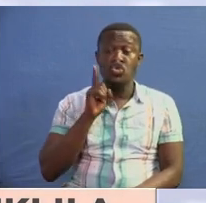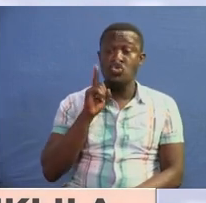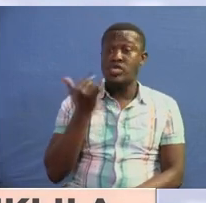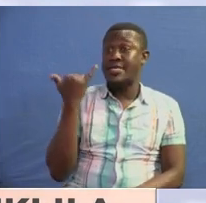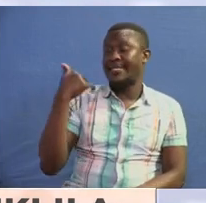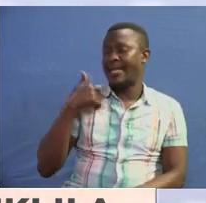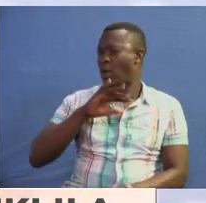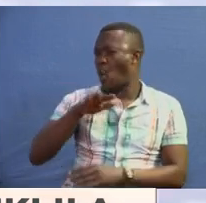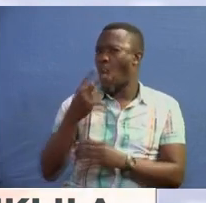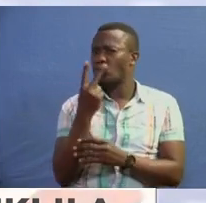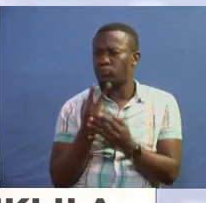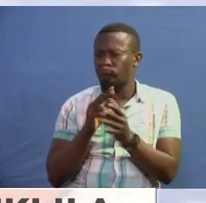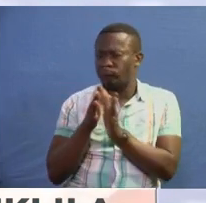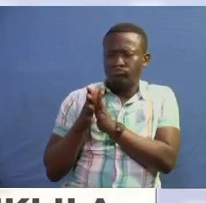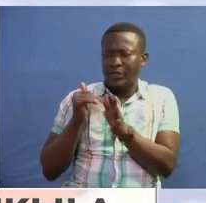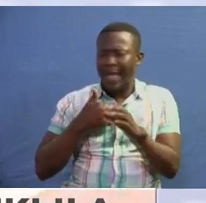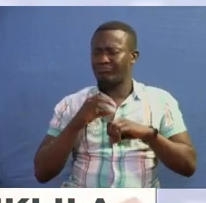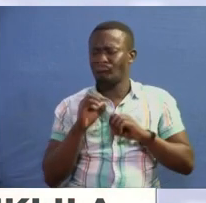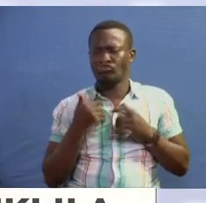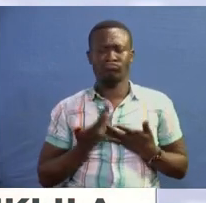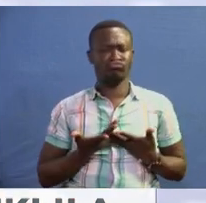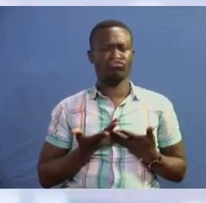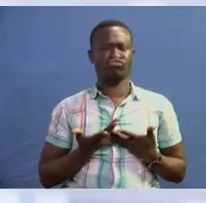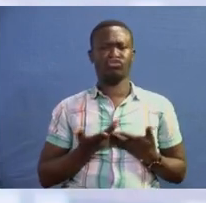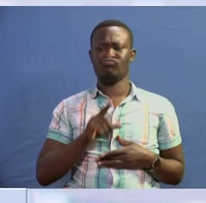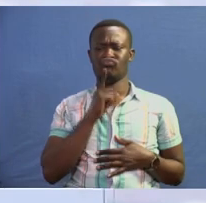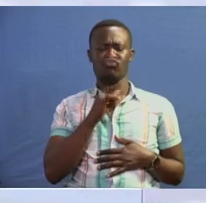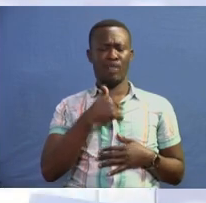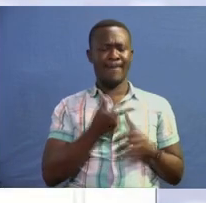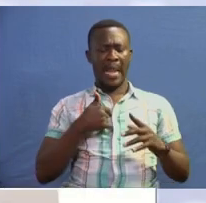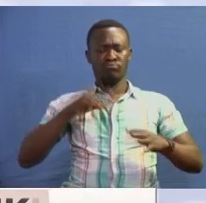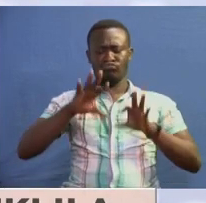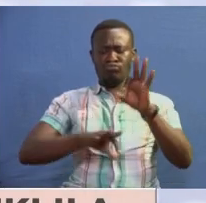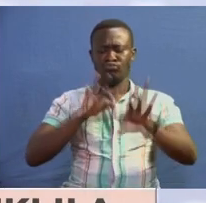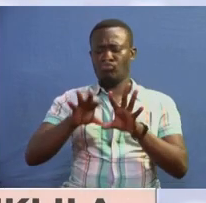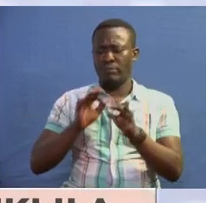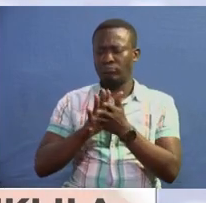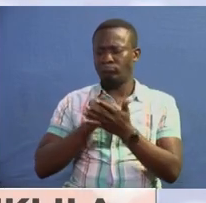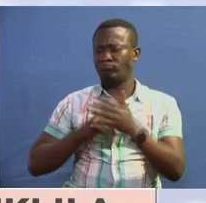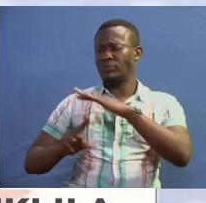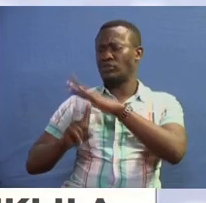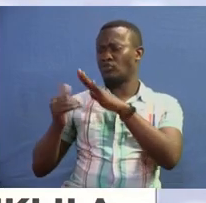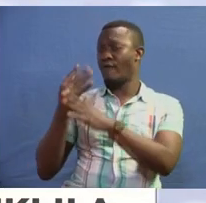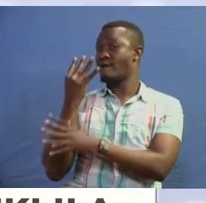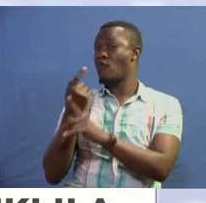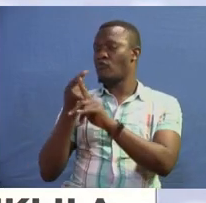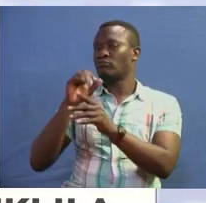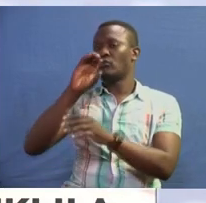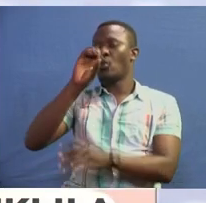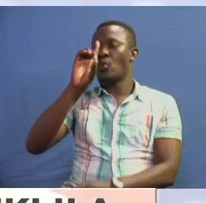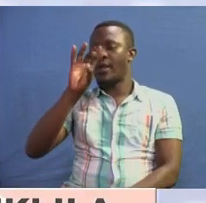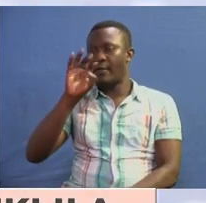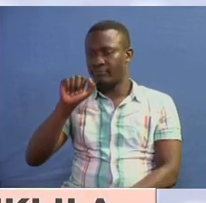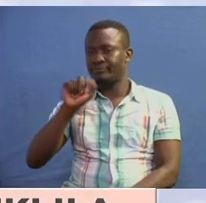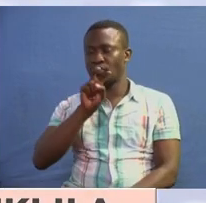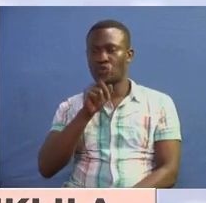mbili zilidhihirisha kukosa msimamo dhabiti baada ya kuteuliwa kwa mawaziri wanne kutoka ODM.